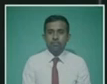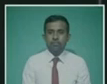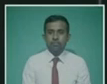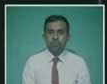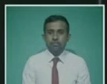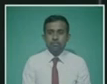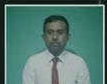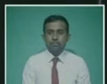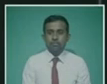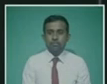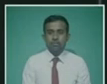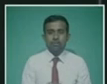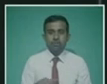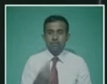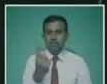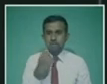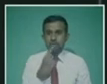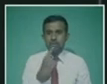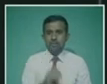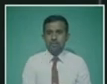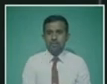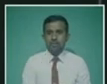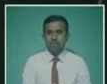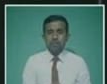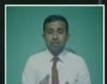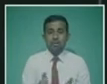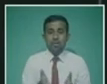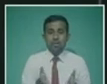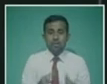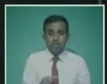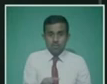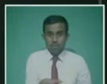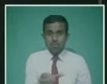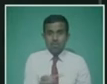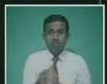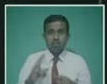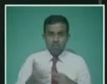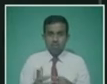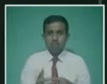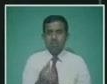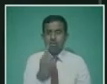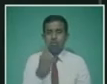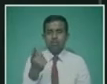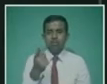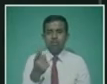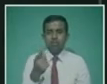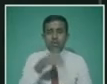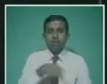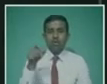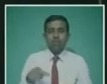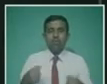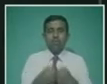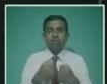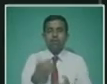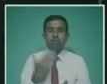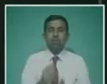දැන් මෙතන දෙකියවා අගල් ගත්ත එක මොන මොඩේ කියලා. දැන් මේගොල්ල මොනවද මේ අලිය මිනිස් ගැටුම වලක් ගන්න මොනවද